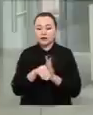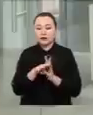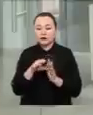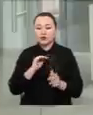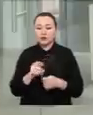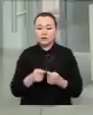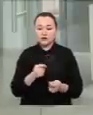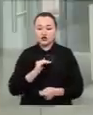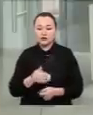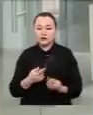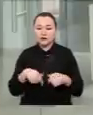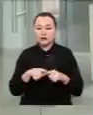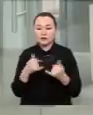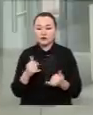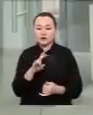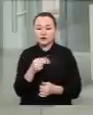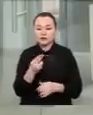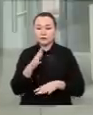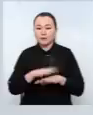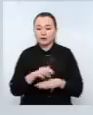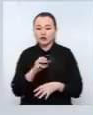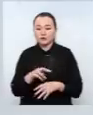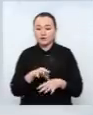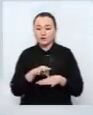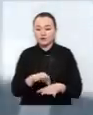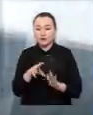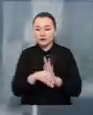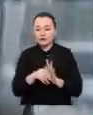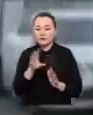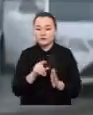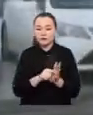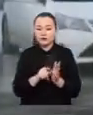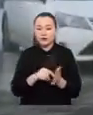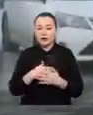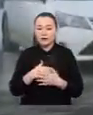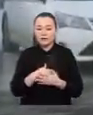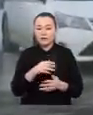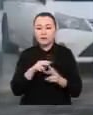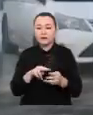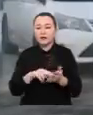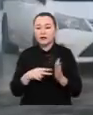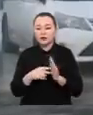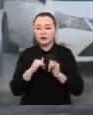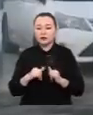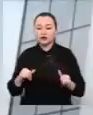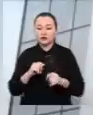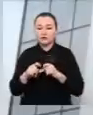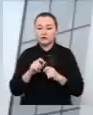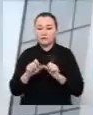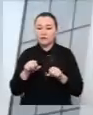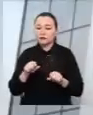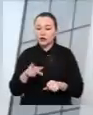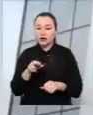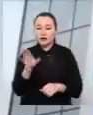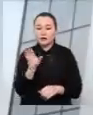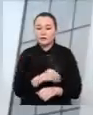частным компаниям. Теперь Нацбанк, в чем ведение находятся все пенсионные активы, планирует расширить инвестиционные возможности для